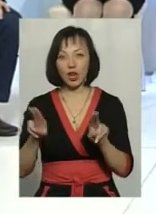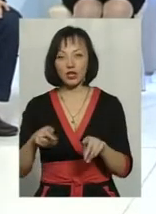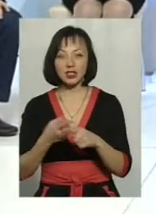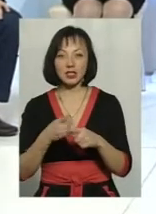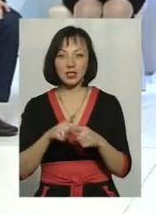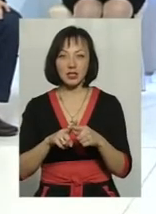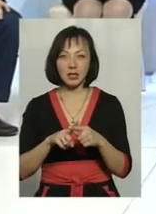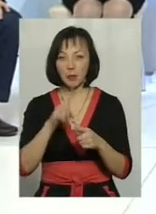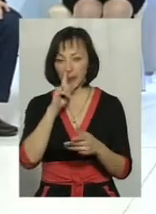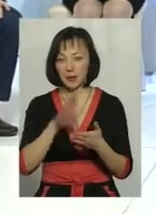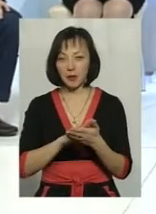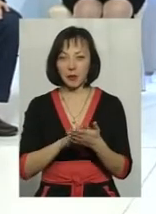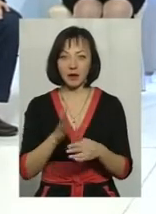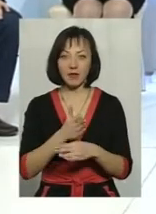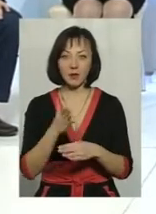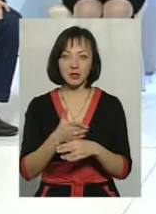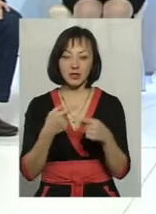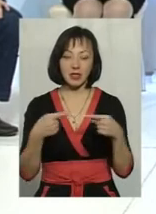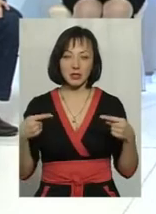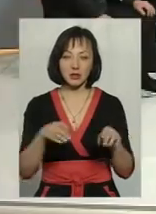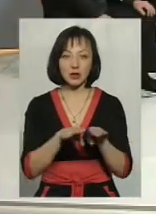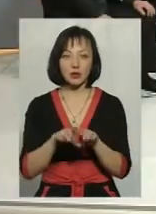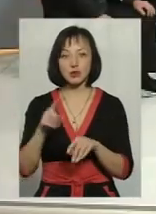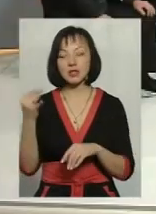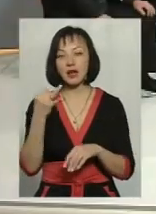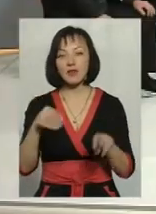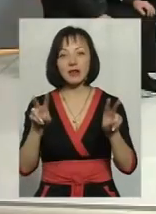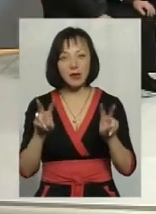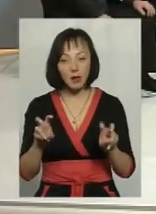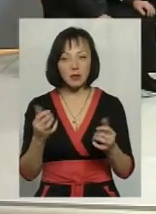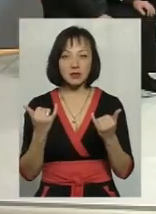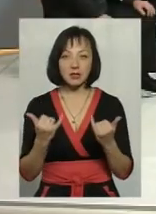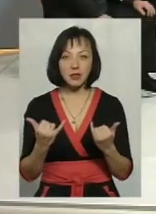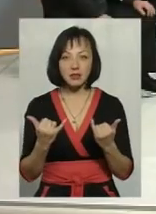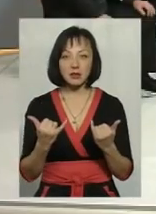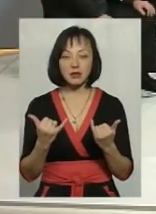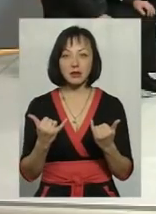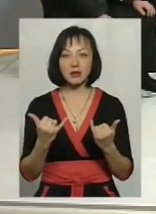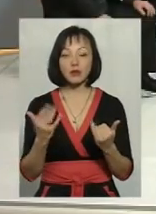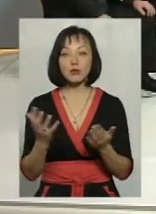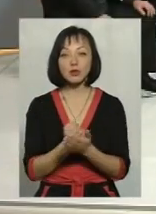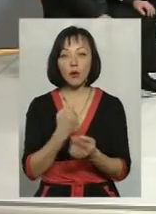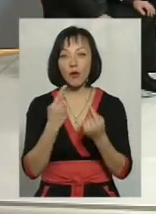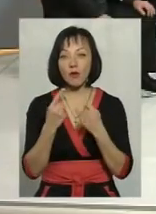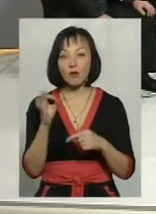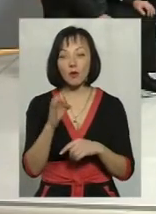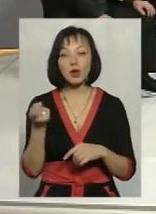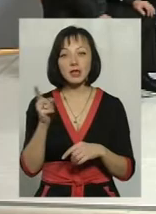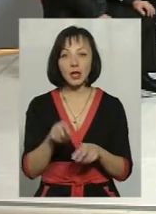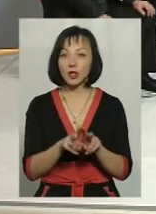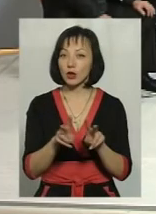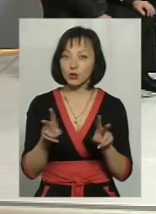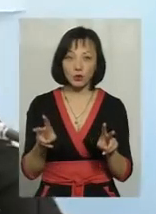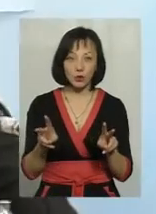це підпільне виробництво з різного гатунку. Дуже цікава тема, але зараз ми тоді виходить, говоримо про те, що